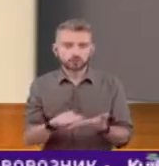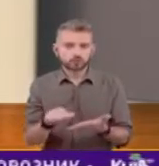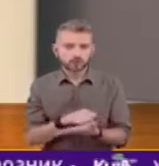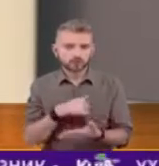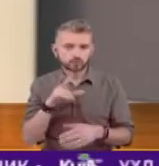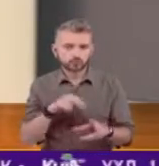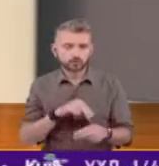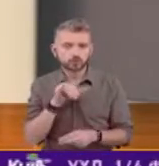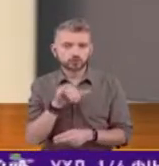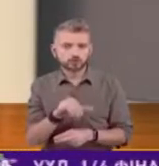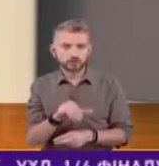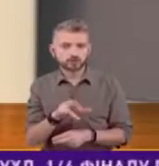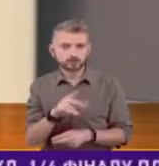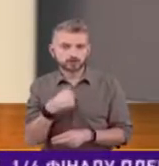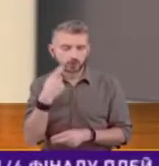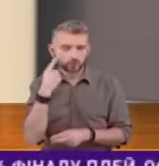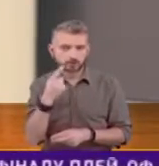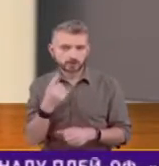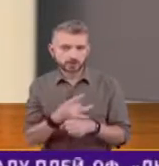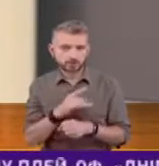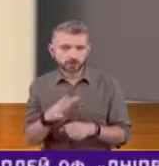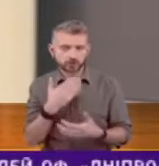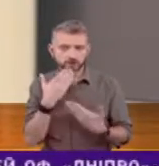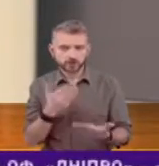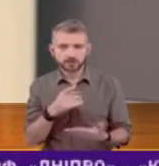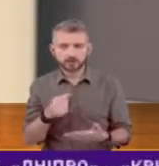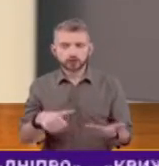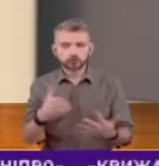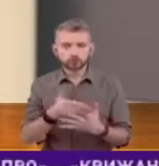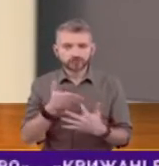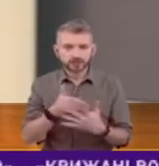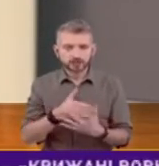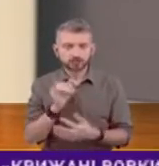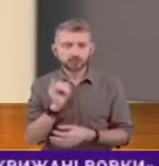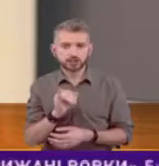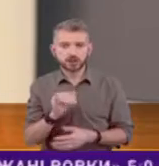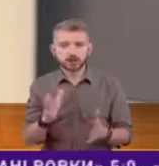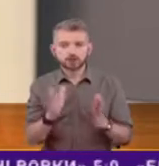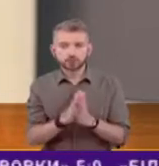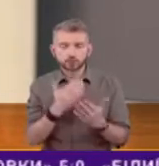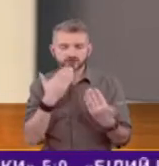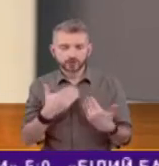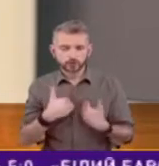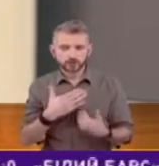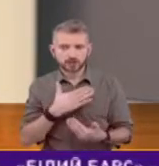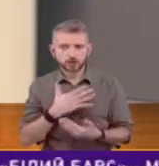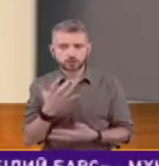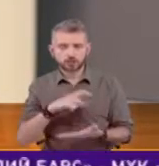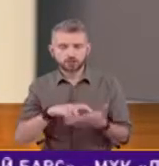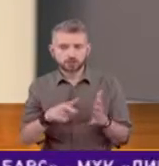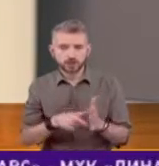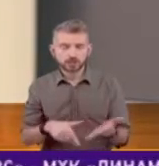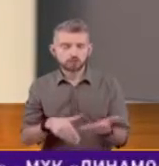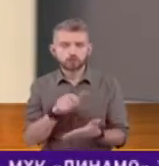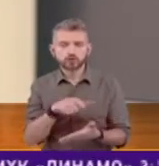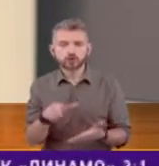сподіваюся, що у вас, ну, як я думаю, ви вже не перший раз звертаєтеся за субсидіями, тобто і Прошу звернутися до нашої приймальні, помічники